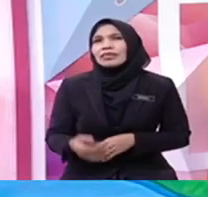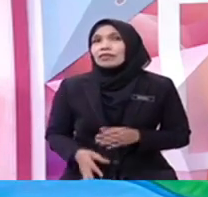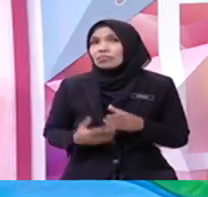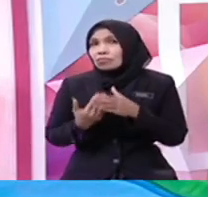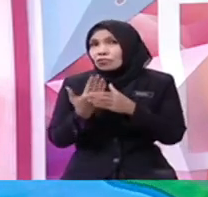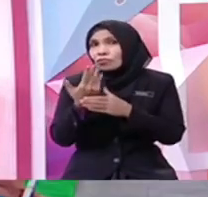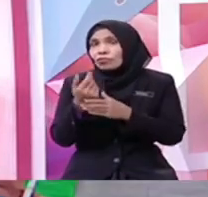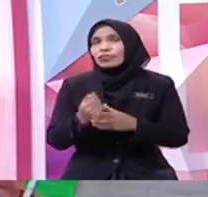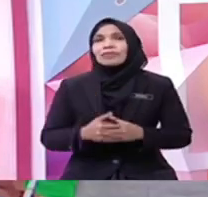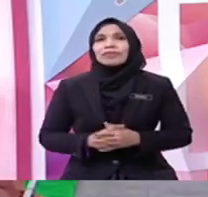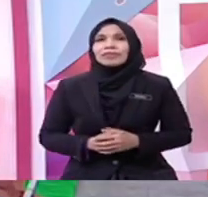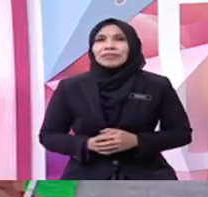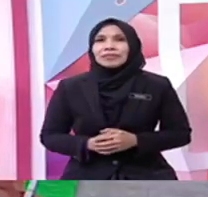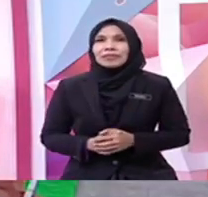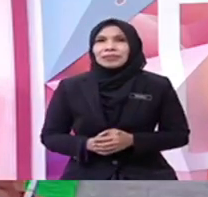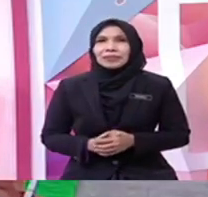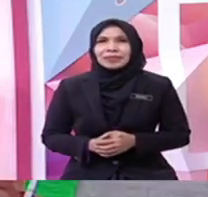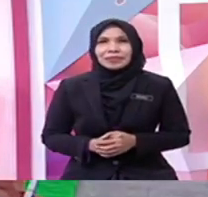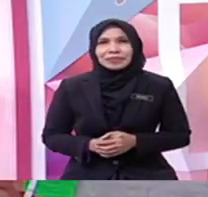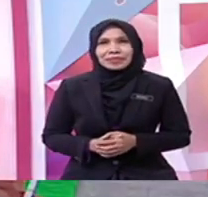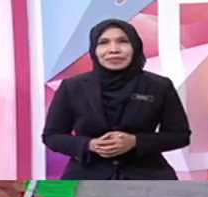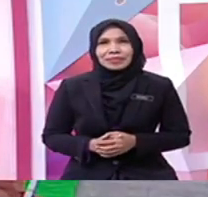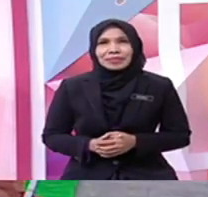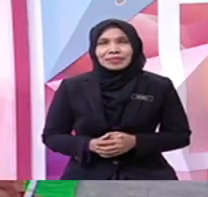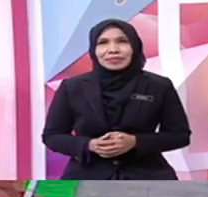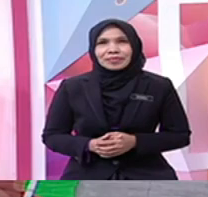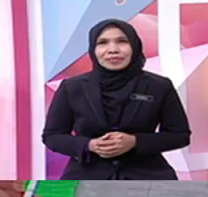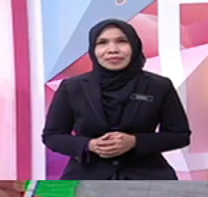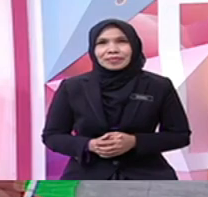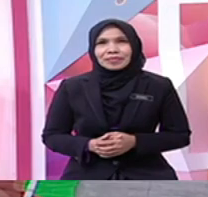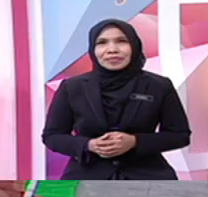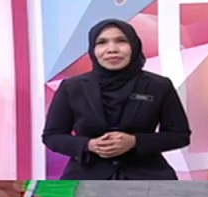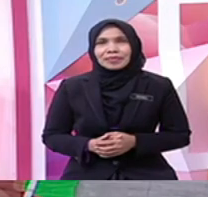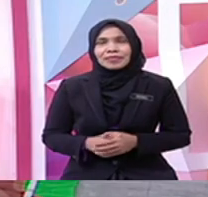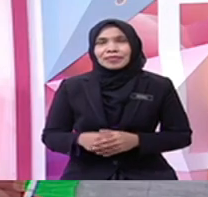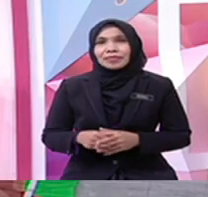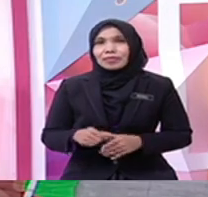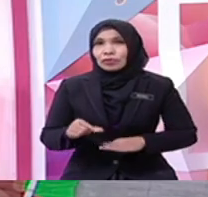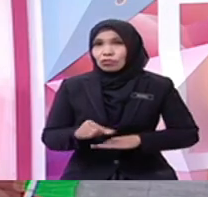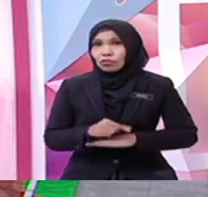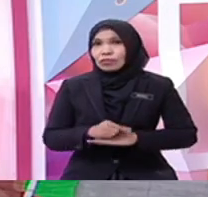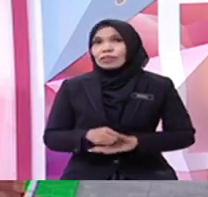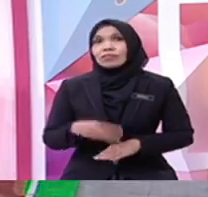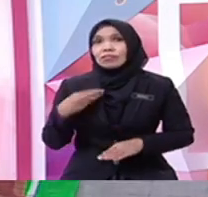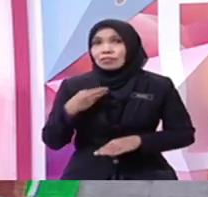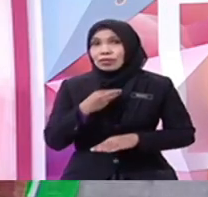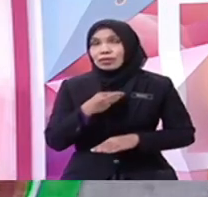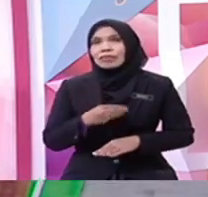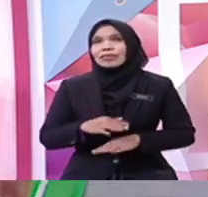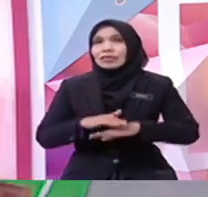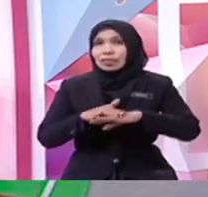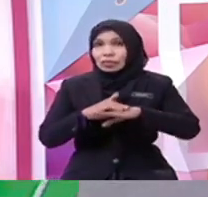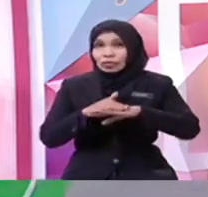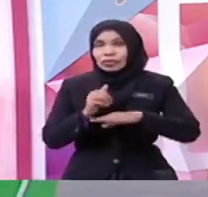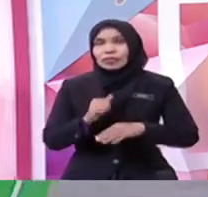ngomong Yesus Budi Rasul Indria sentuhan GTA Vi dan